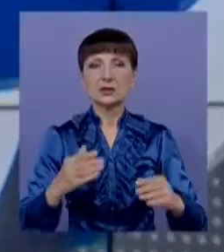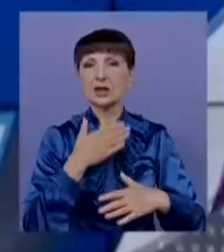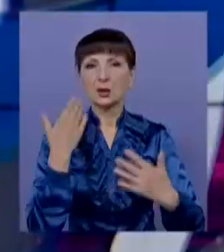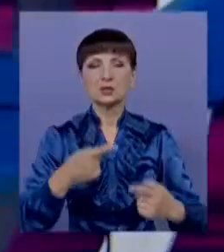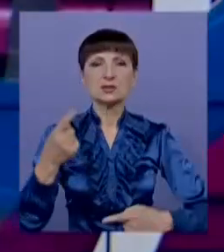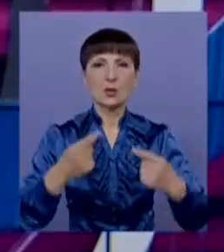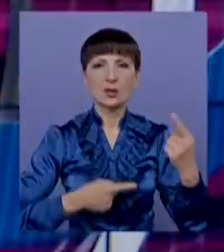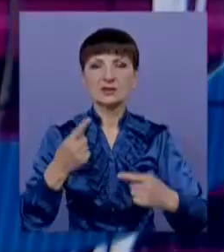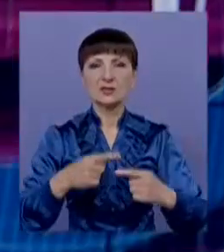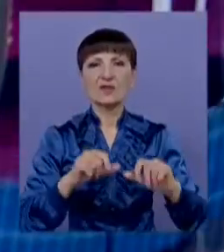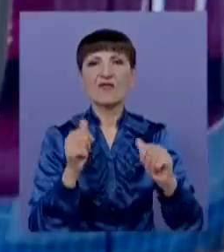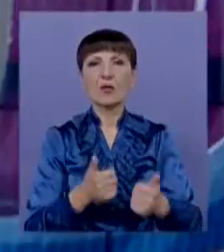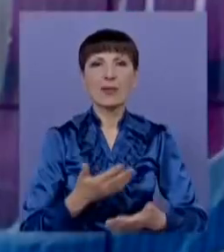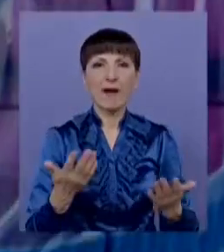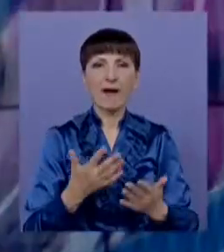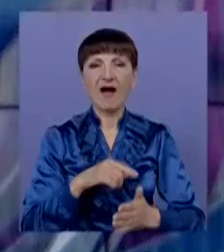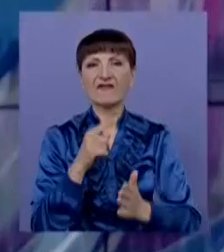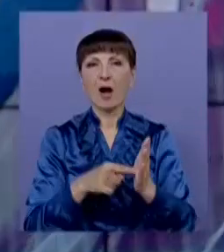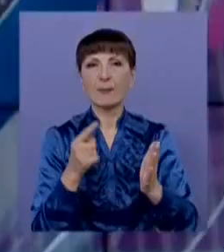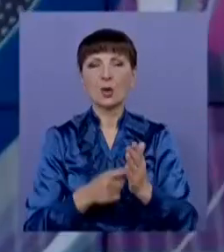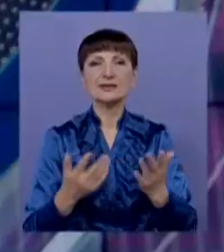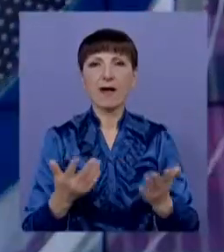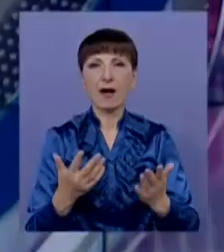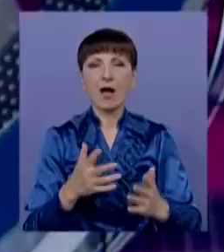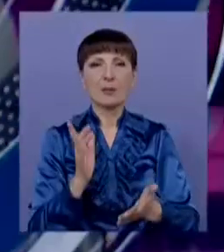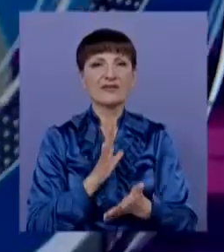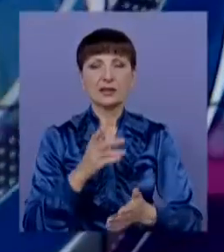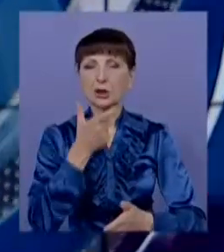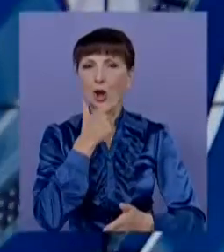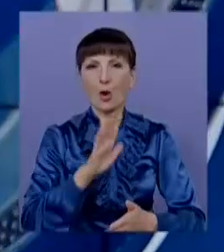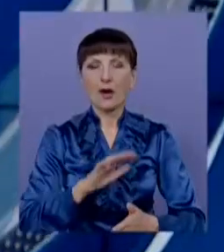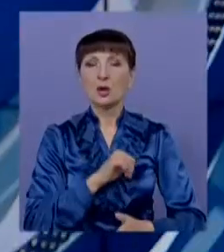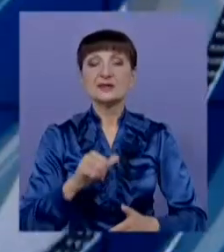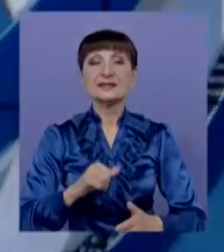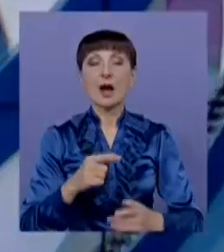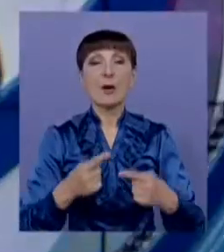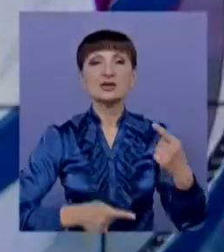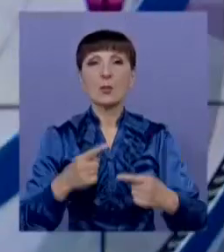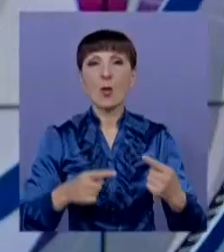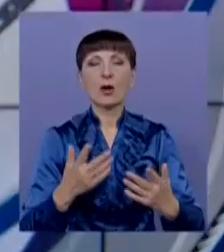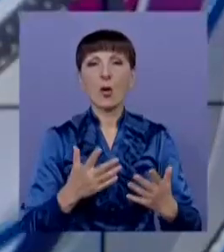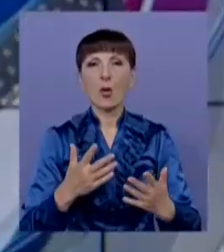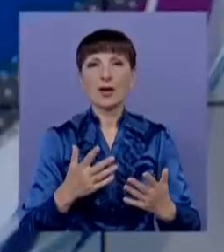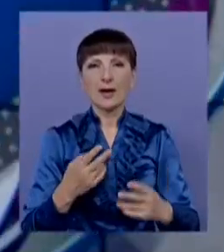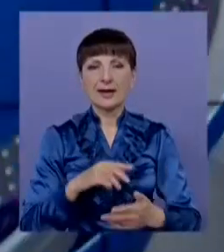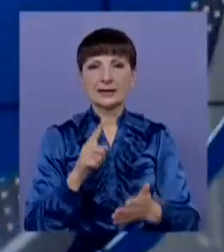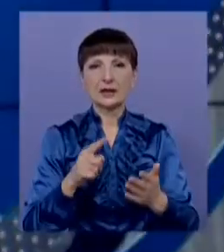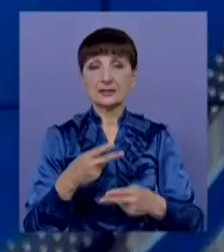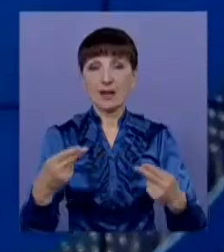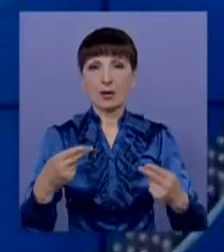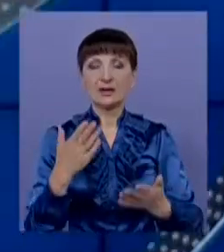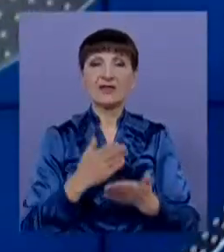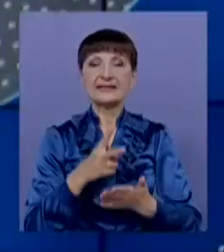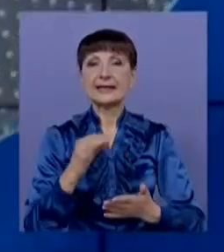начиная от формата тестирования, заканчивая вопросами, которые порой некорректные. Но самые горячие дебаты проходят на фундаментальную тему. Является